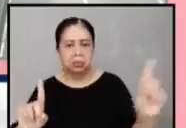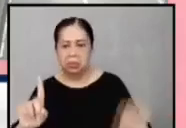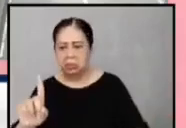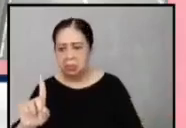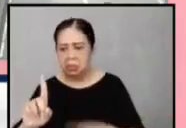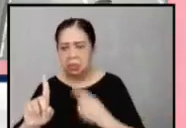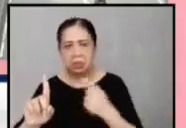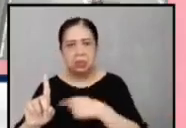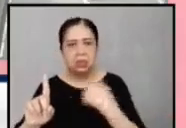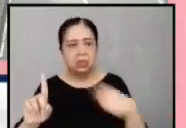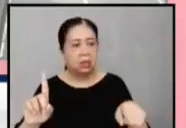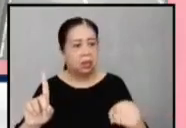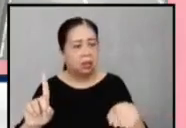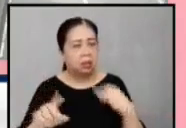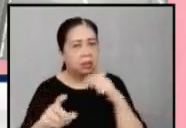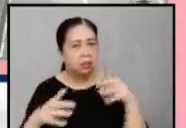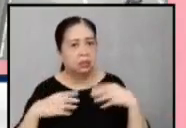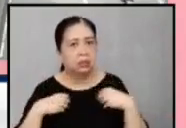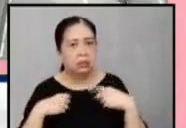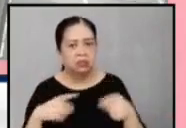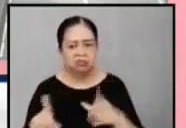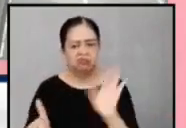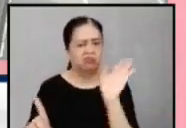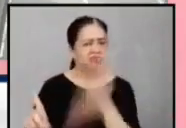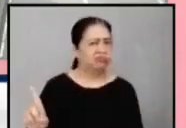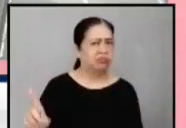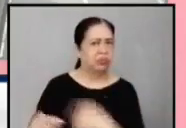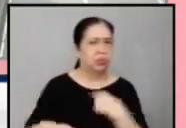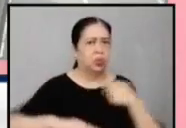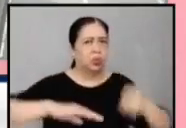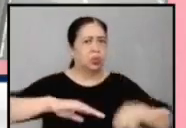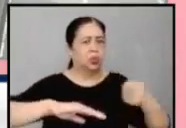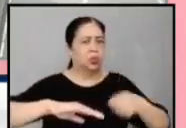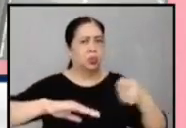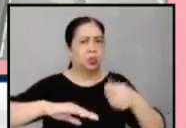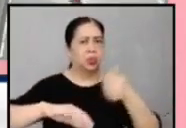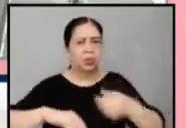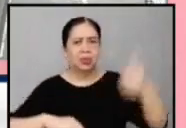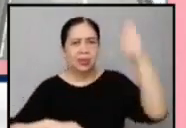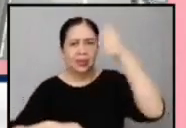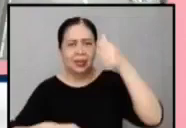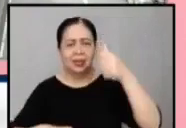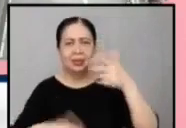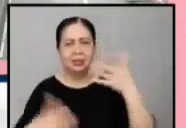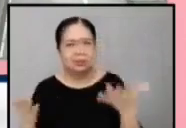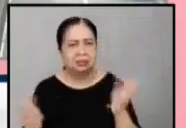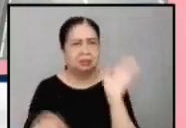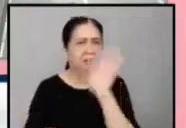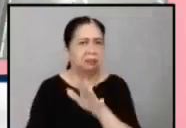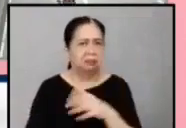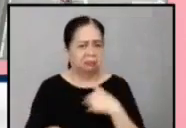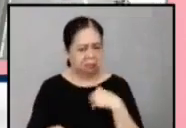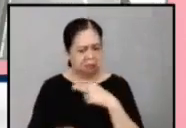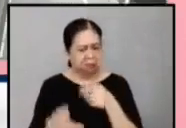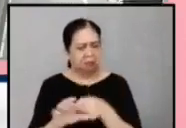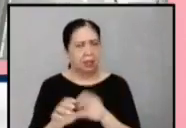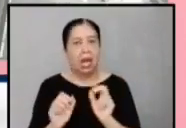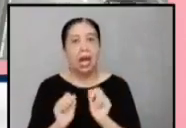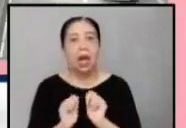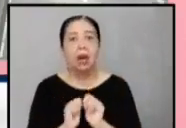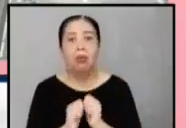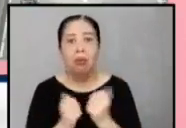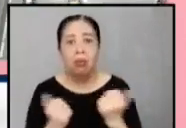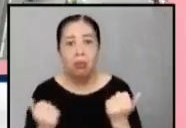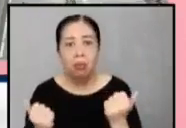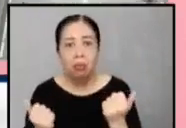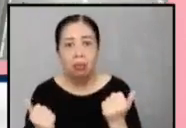niya tinatanggap yung ruling ng arbitral. So paano mo